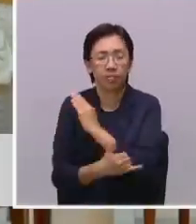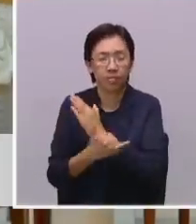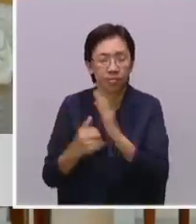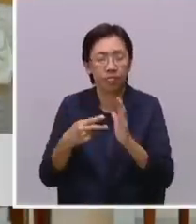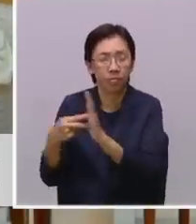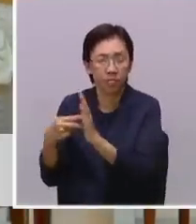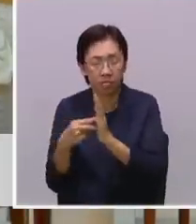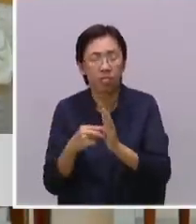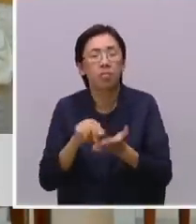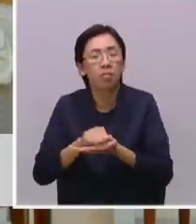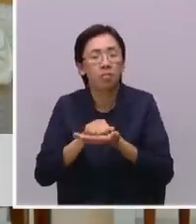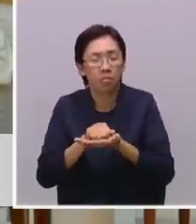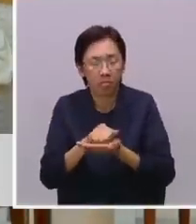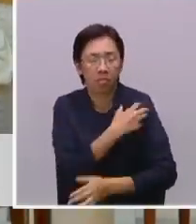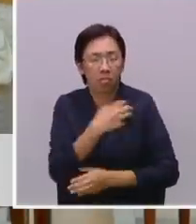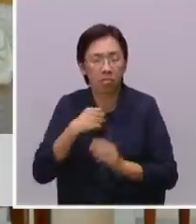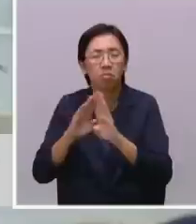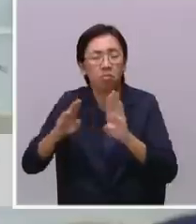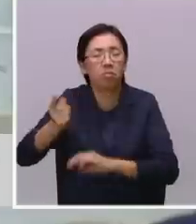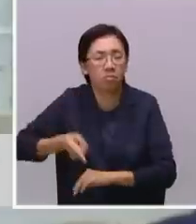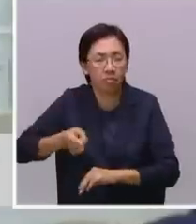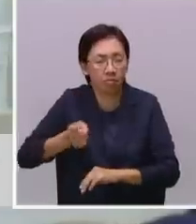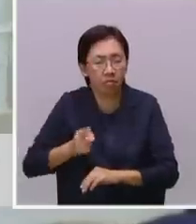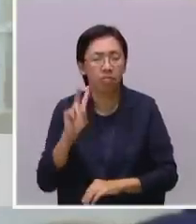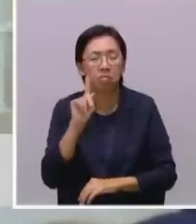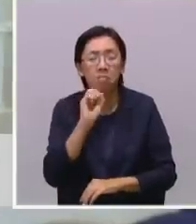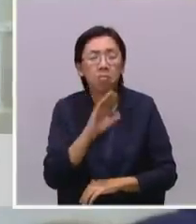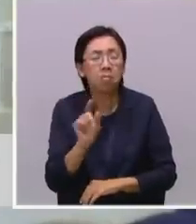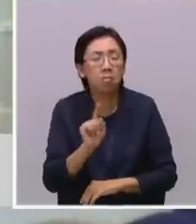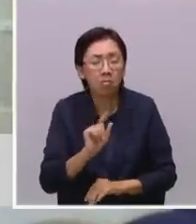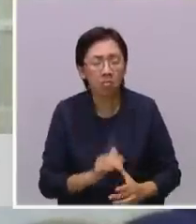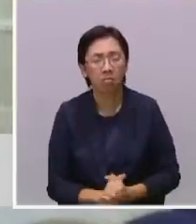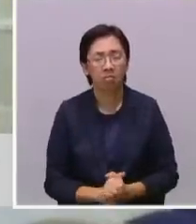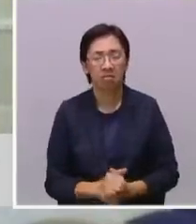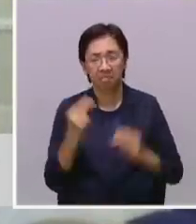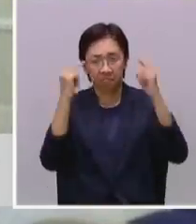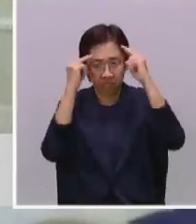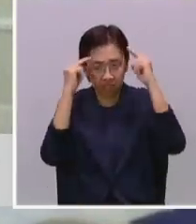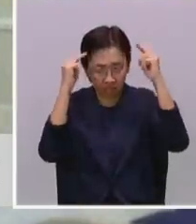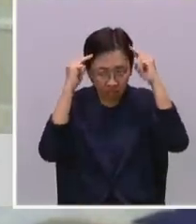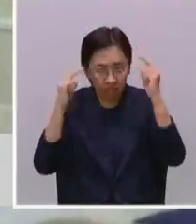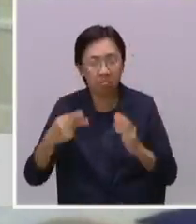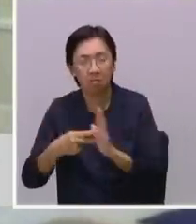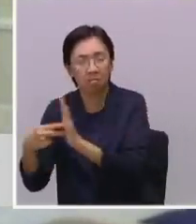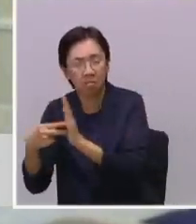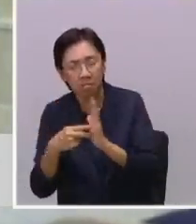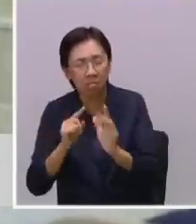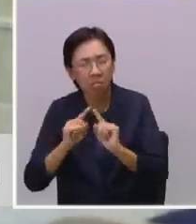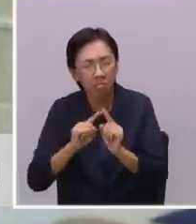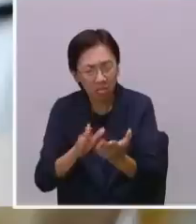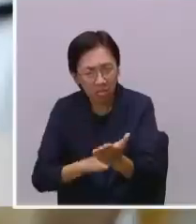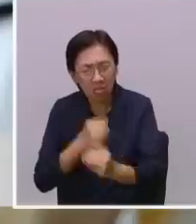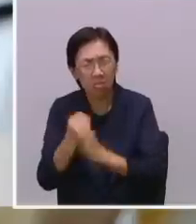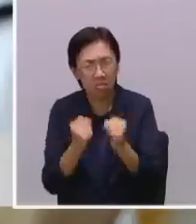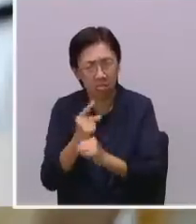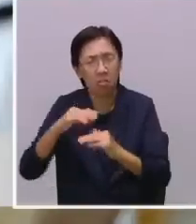ให้บริการด้านกงสุนตามปกติแล้วแหล่งข่าวก็บอกค่ะว่าซาอุกับซีเรียคุยกันมามากกว่า 1